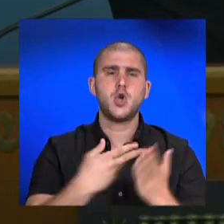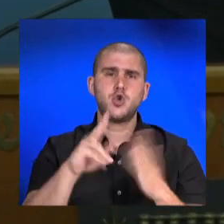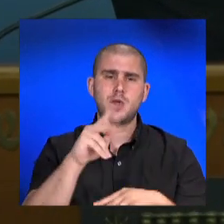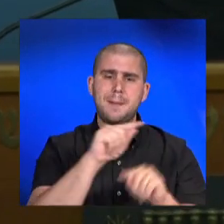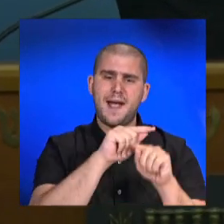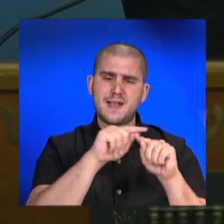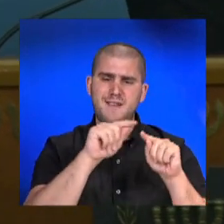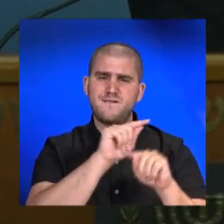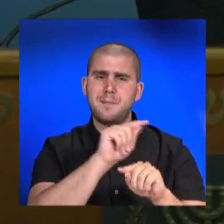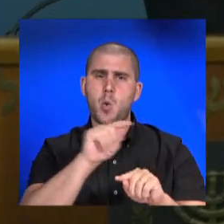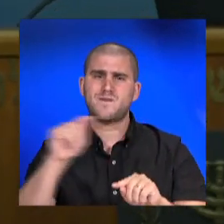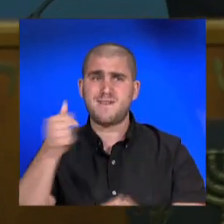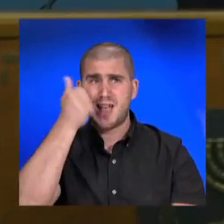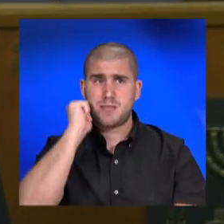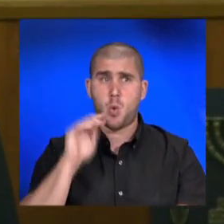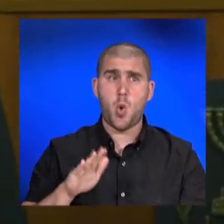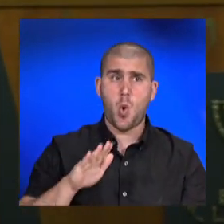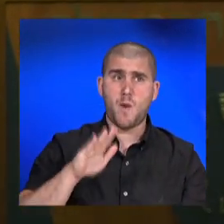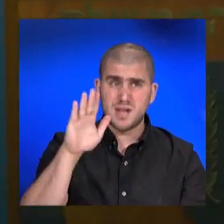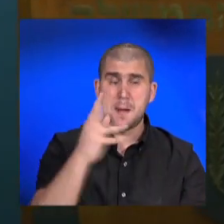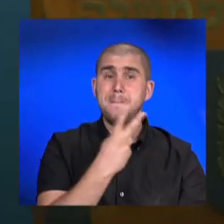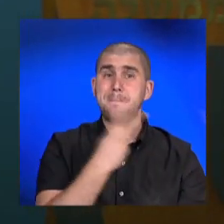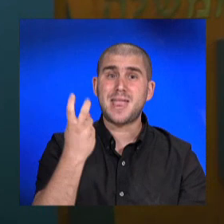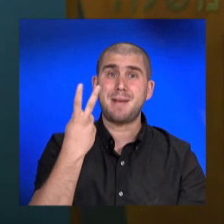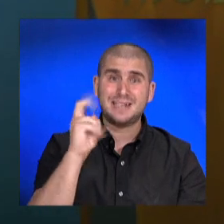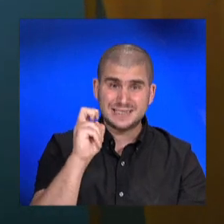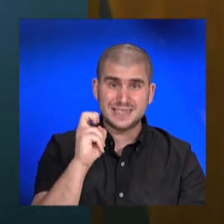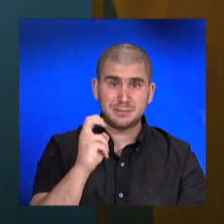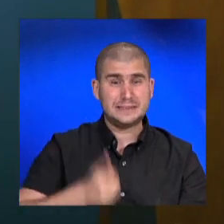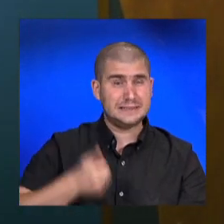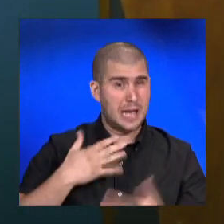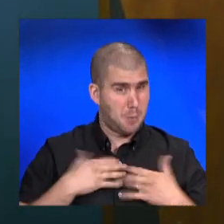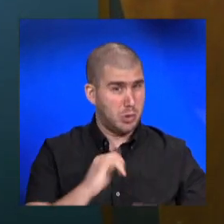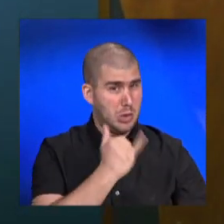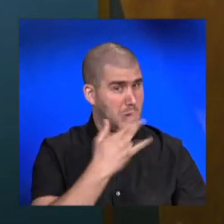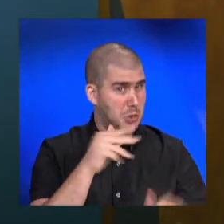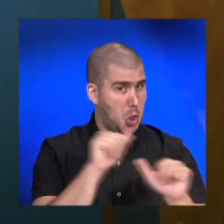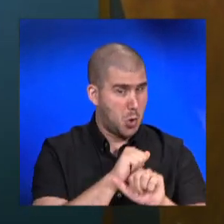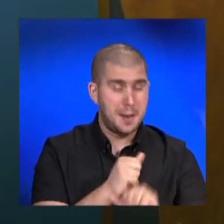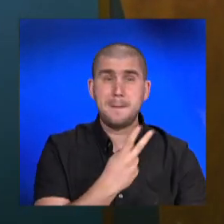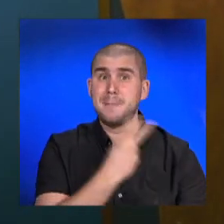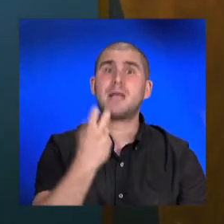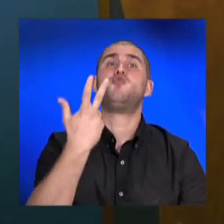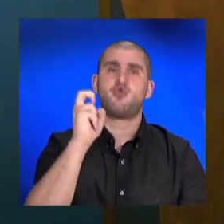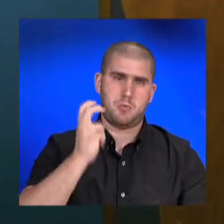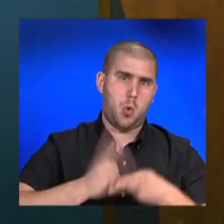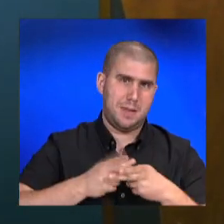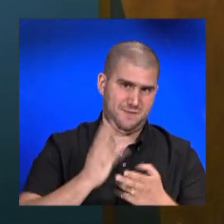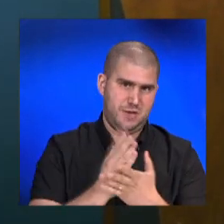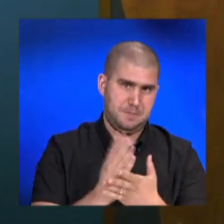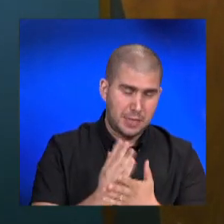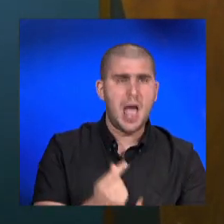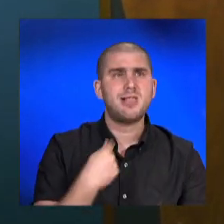אתמול, בכ-220 שר הבריאות, אם אני טועה. 230. כלומר, אנחנו נמצאים